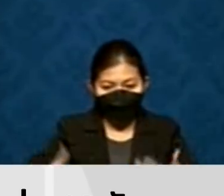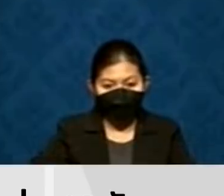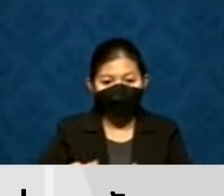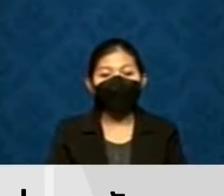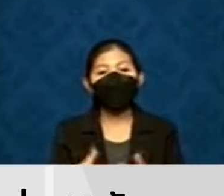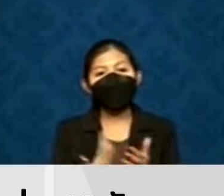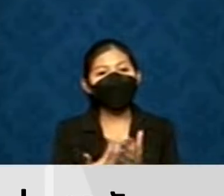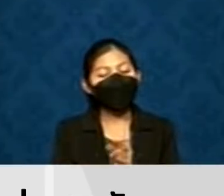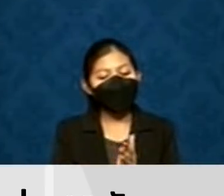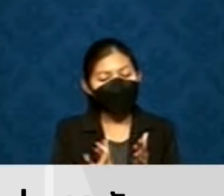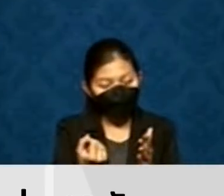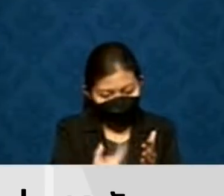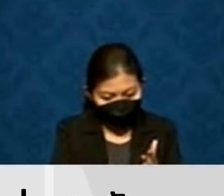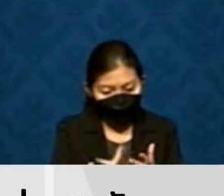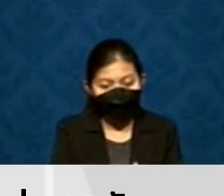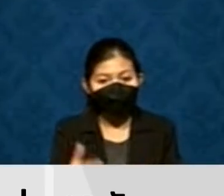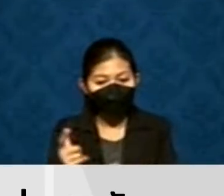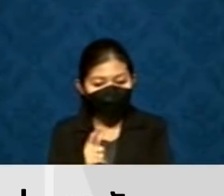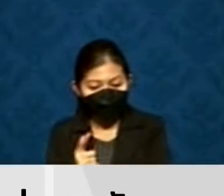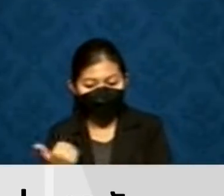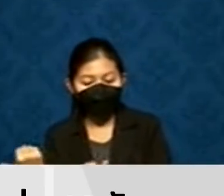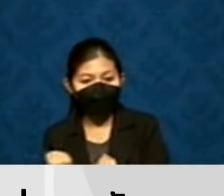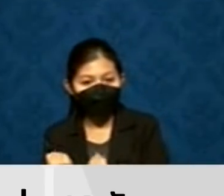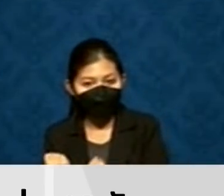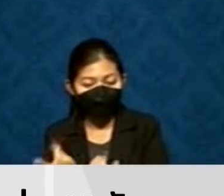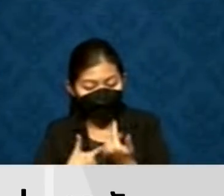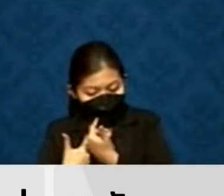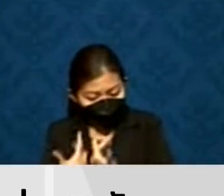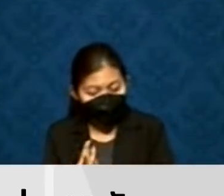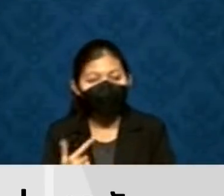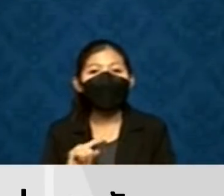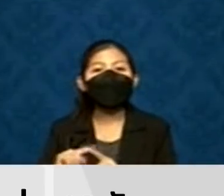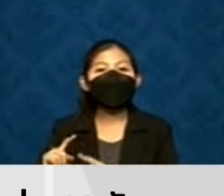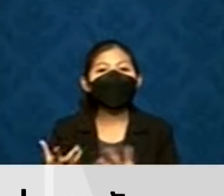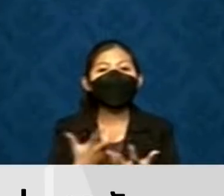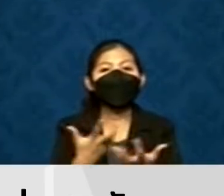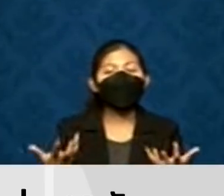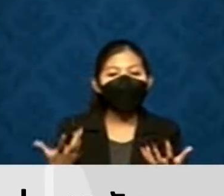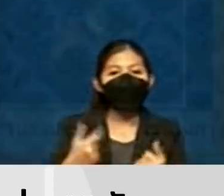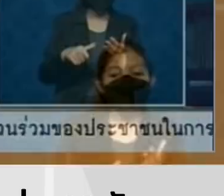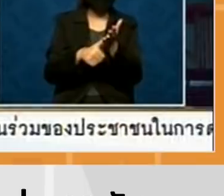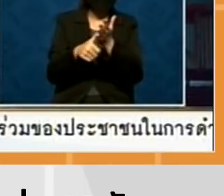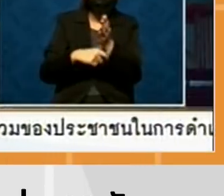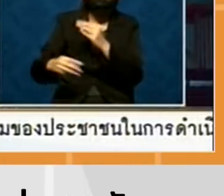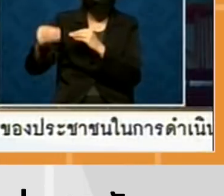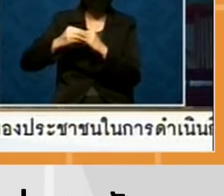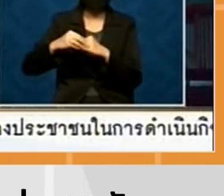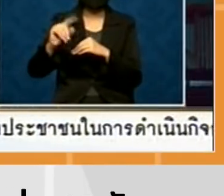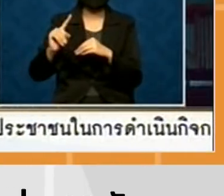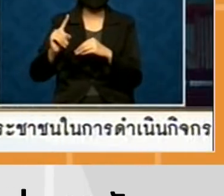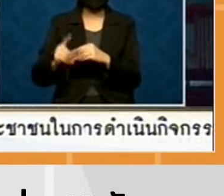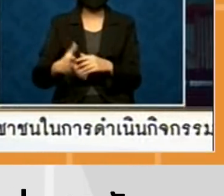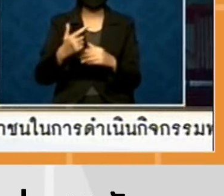สมรสคุณไม่อยู่ด้วยกัน ไม่แต่ต้องอธิบายอย่างนี้ก่อน ร ัฐธร รมนูญไม่ว่า คือไม่ เดี๋ยว อธิบายอย่างนี้ก่อนสารรัฐธรรมนูญเนี่ยไม่ได้ขาน สารรัฐธรรมนูญแนะน